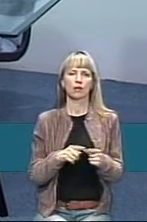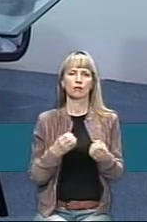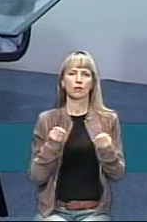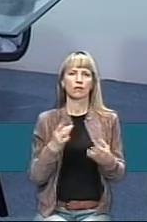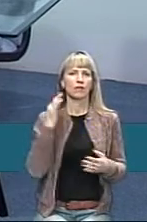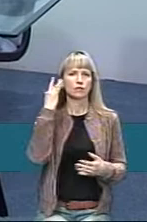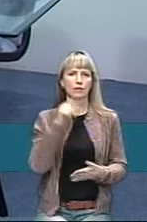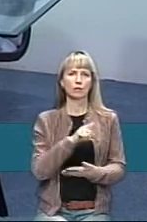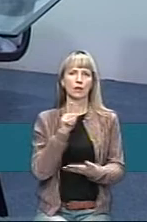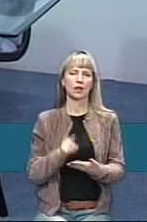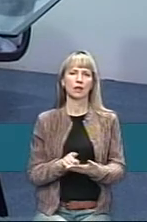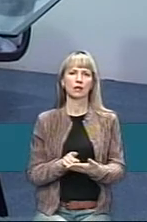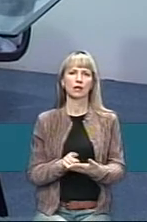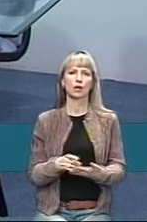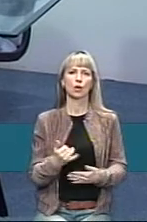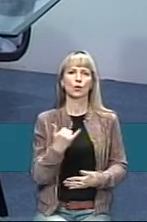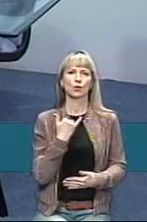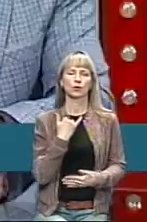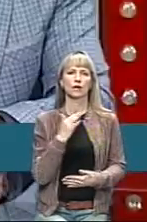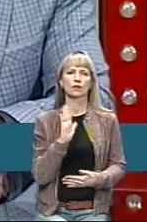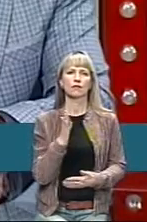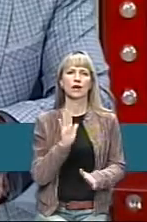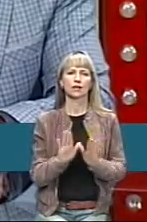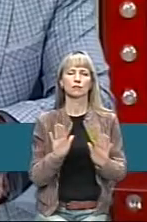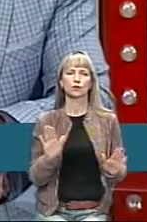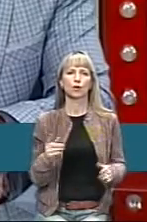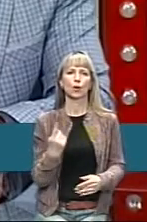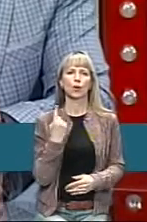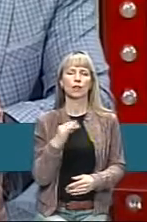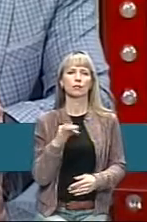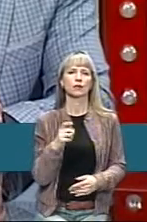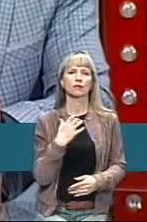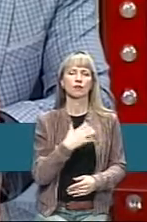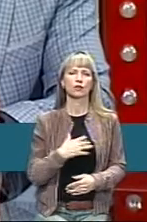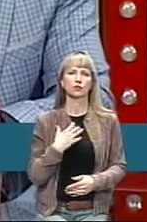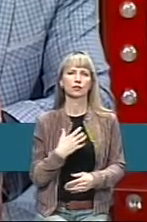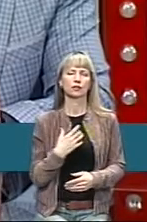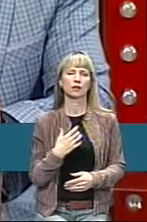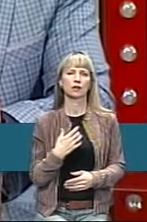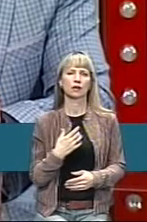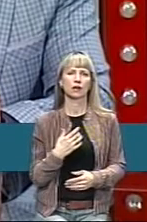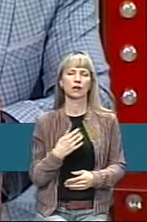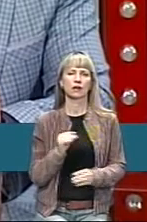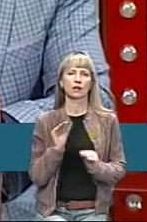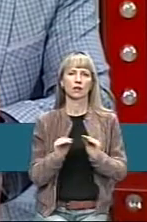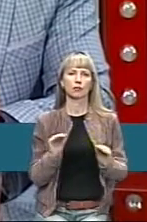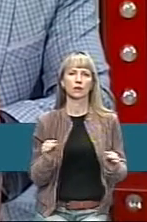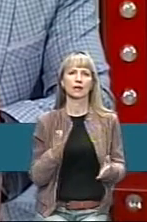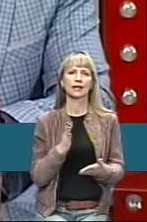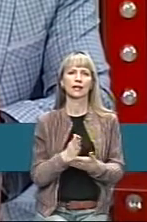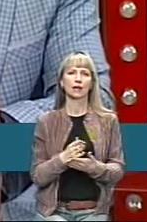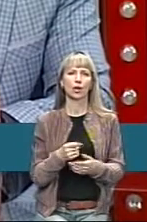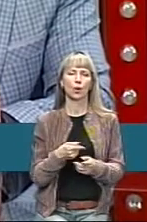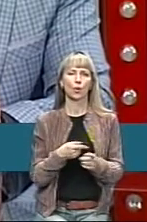з цього приводу? Ну, от у нас в експозиції одним з основних елементів є